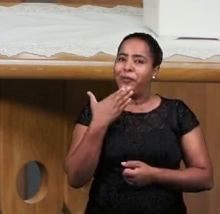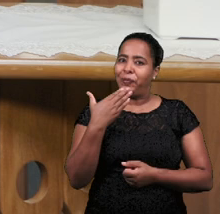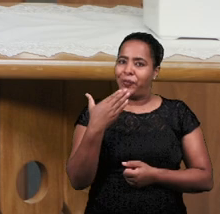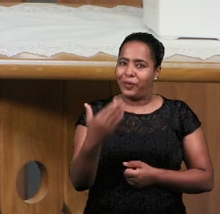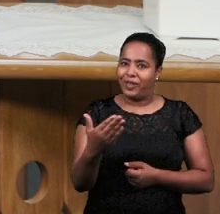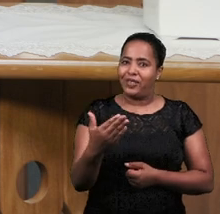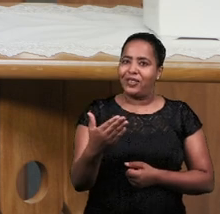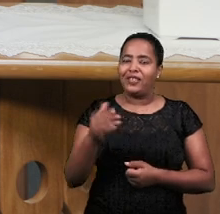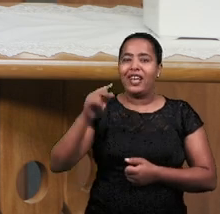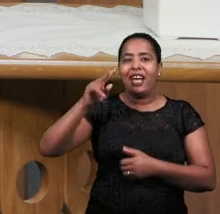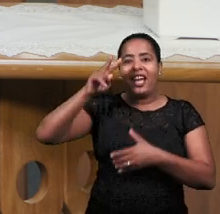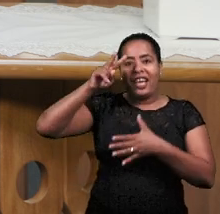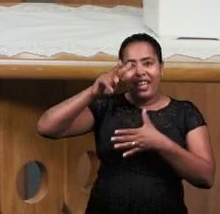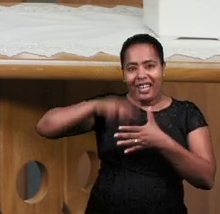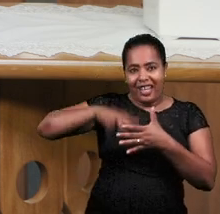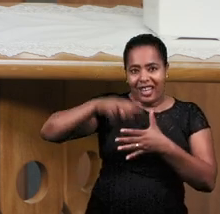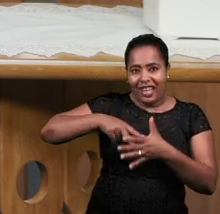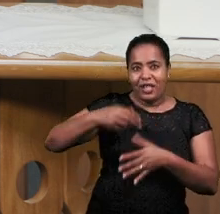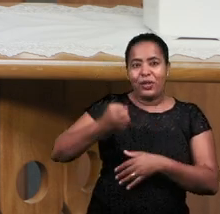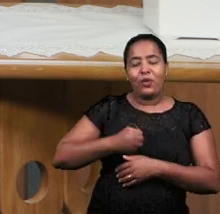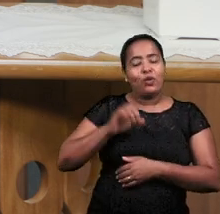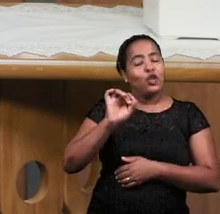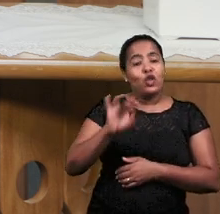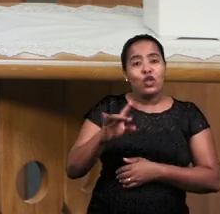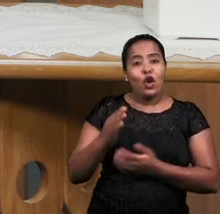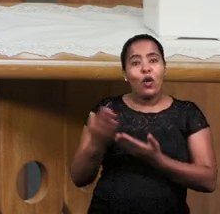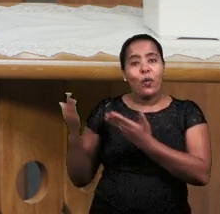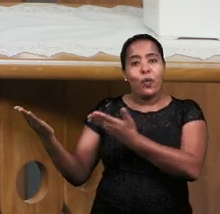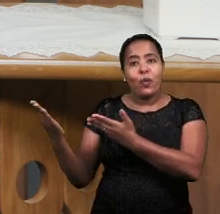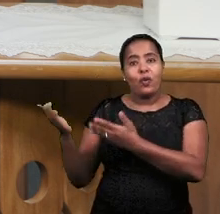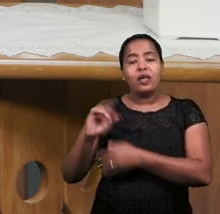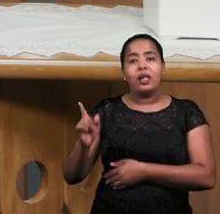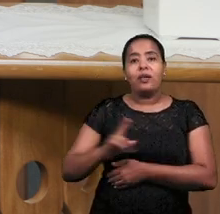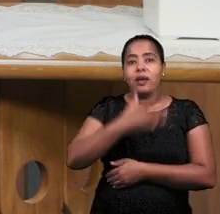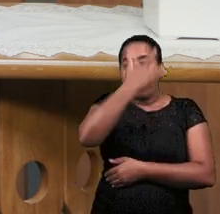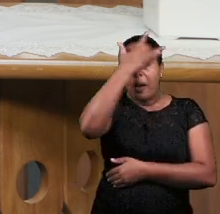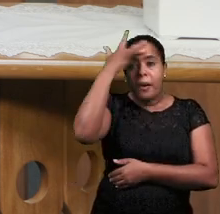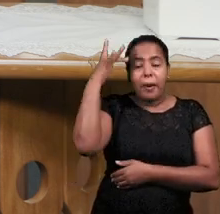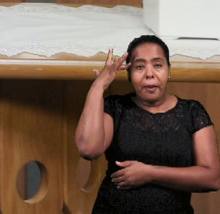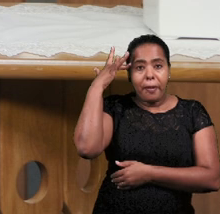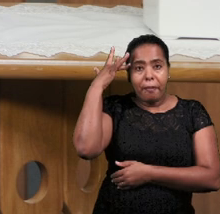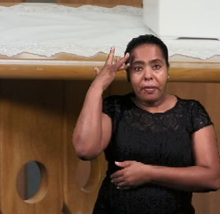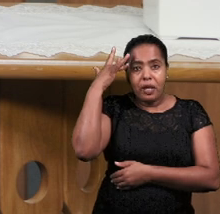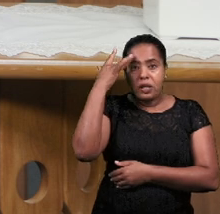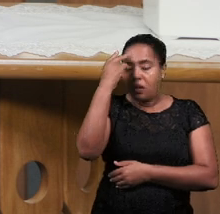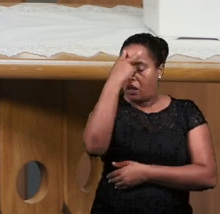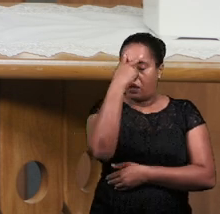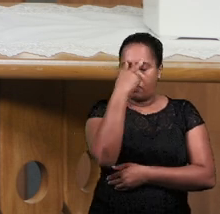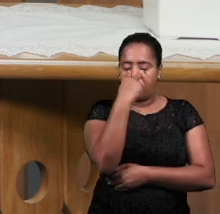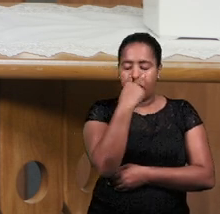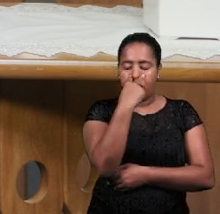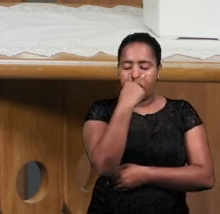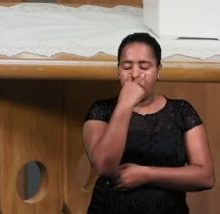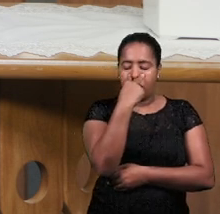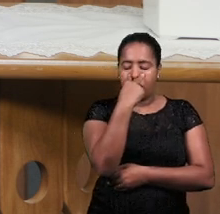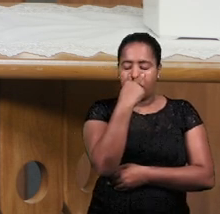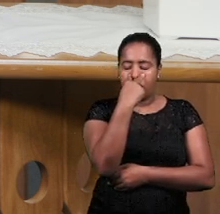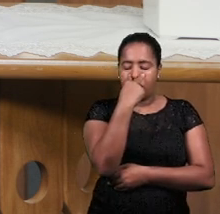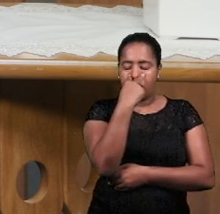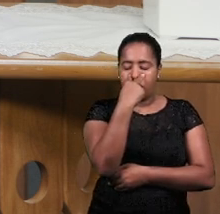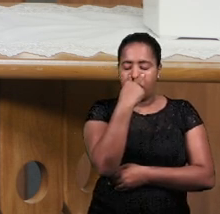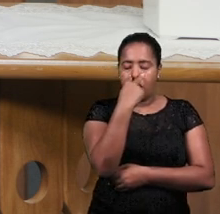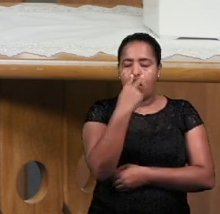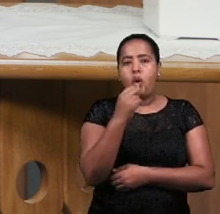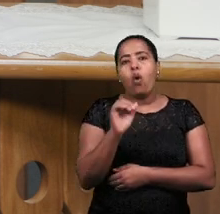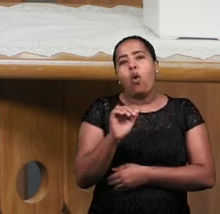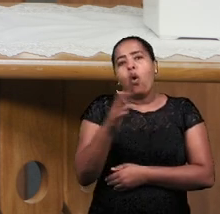que nous pouvions lire, pas seulement montrer, mais lire, parce qu'il y a des personnes qui ne voient pas, des personnes qui